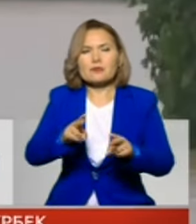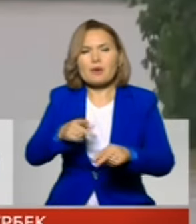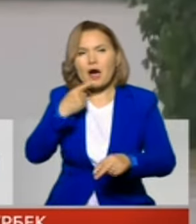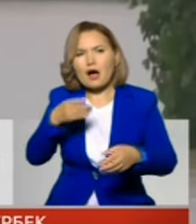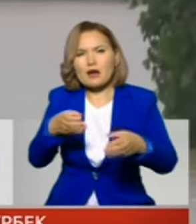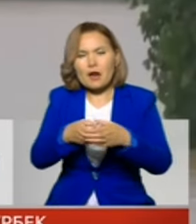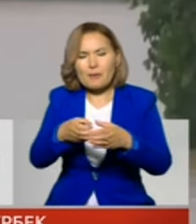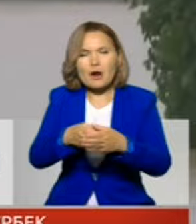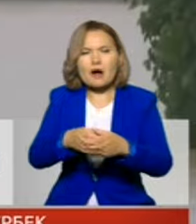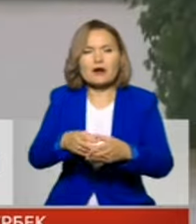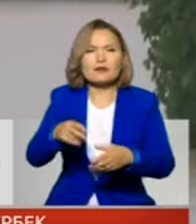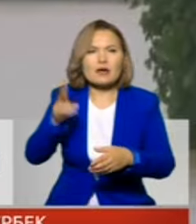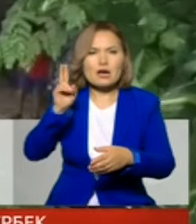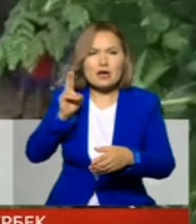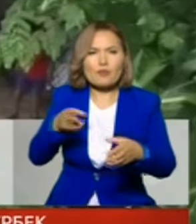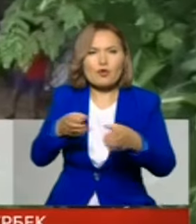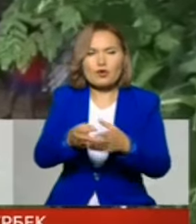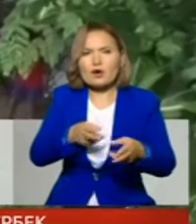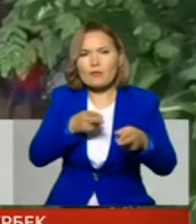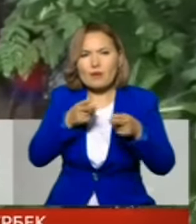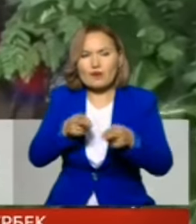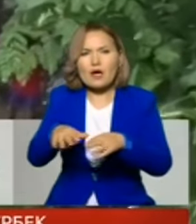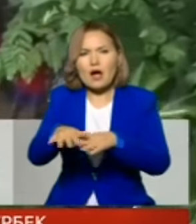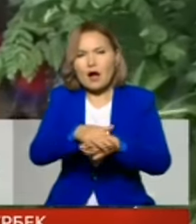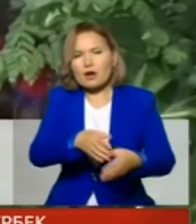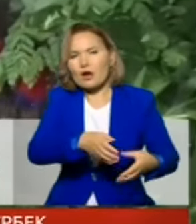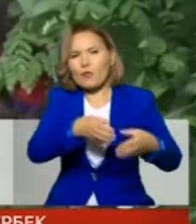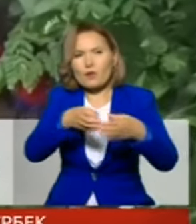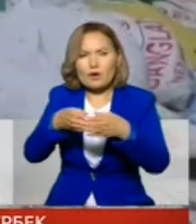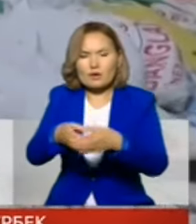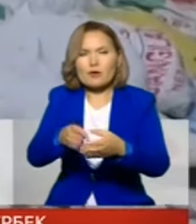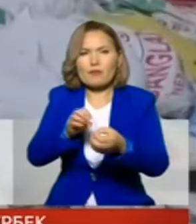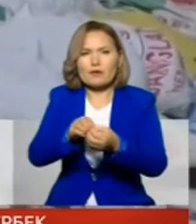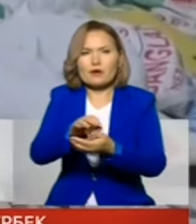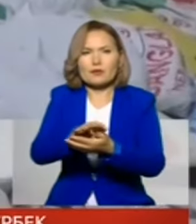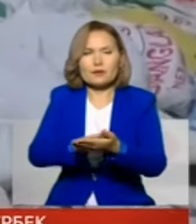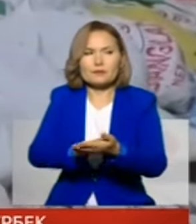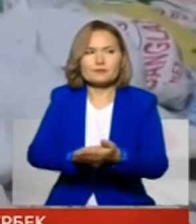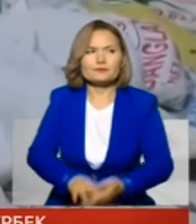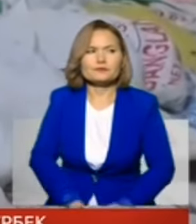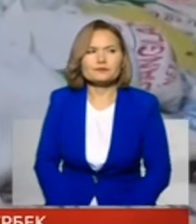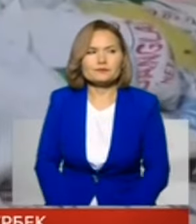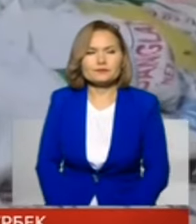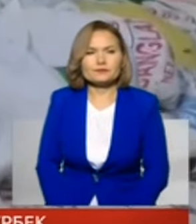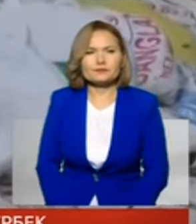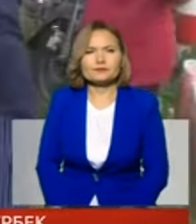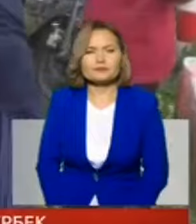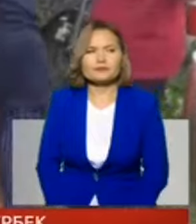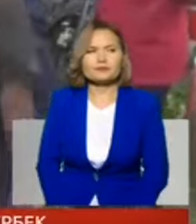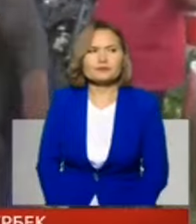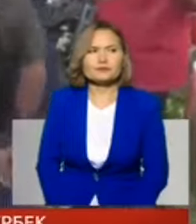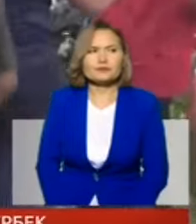әскери теңіз күштері жұмылдырылды. Билік тұрғындарға тасқын күшеюі мүмкін екенін ескертті.